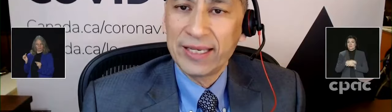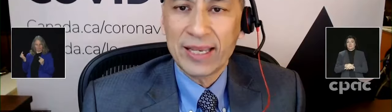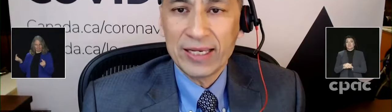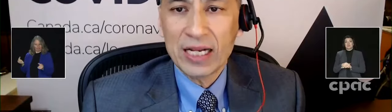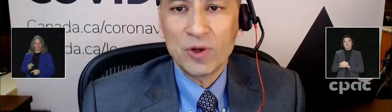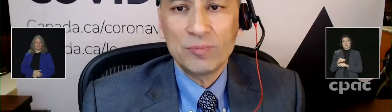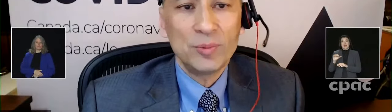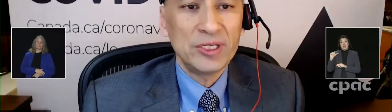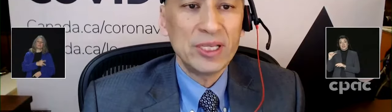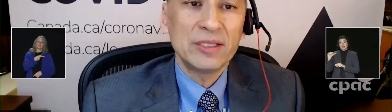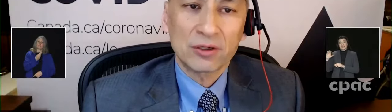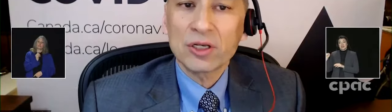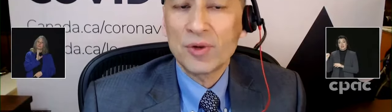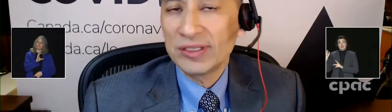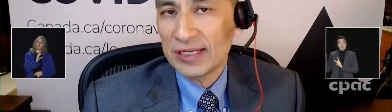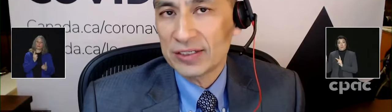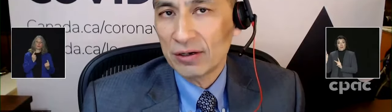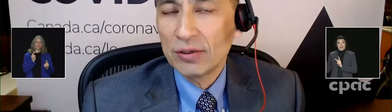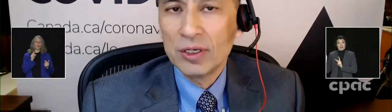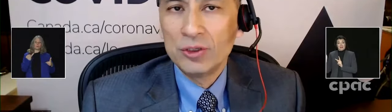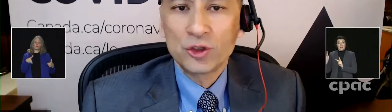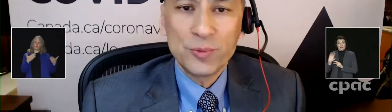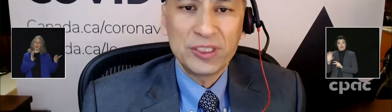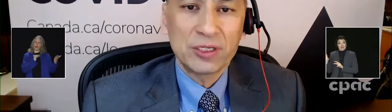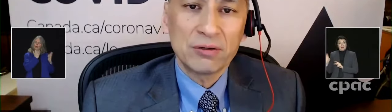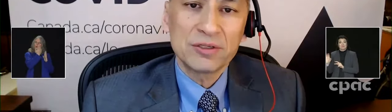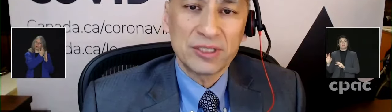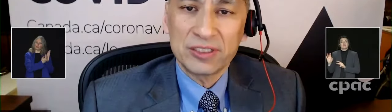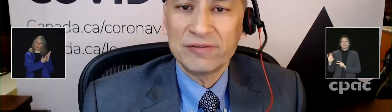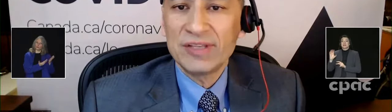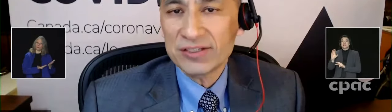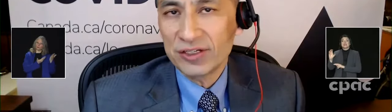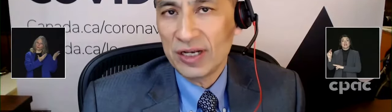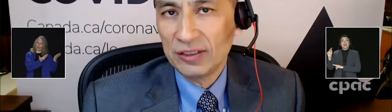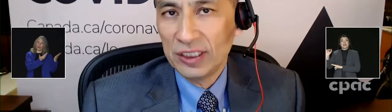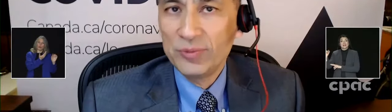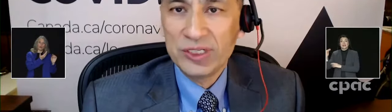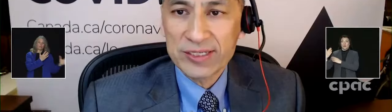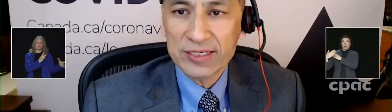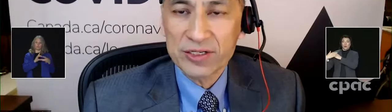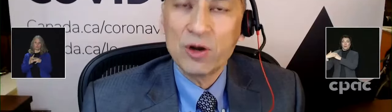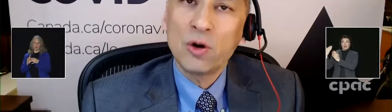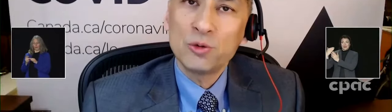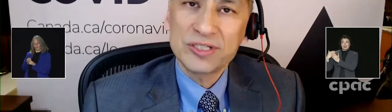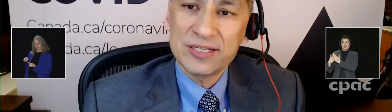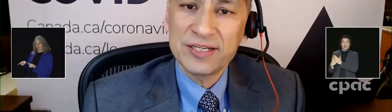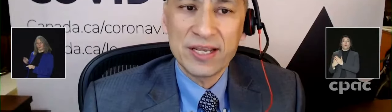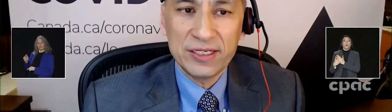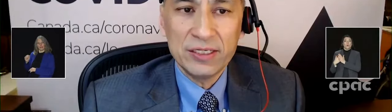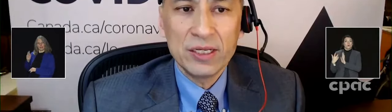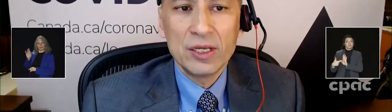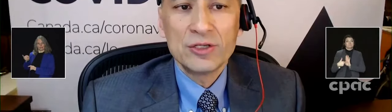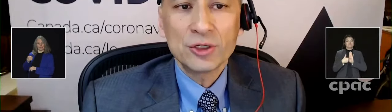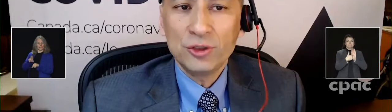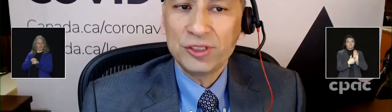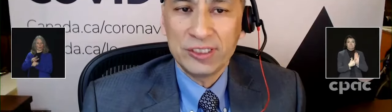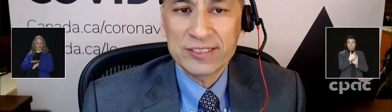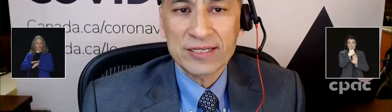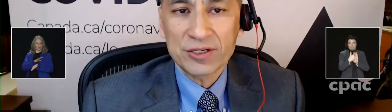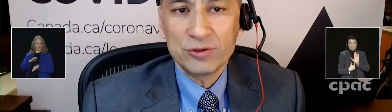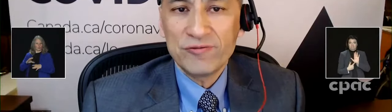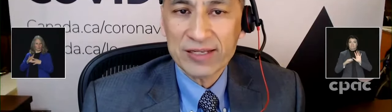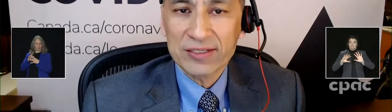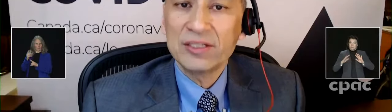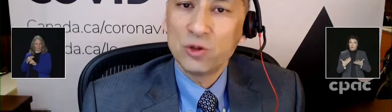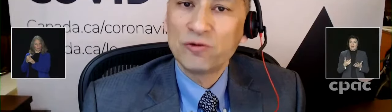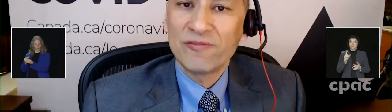a également publié des recommandations du Comité consultatif national de l'immunisation, ou CCNI, sur